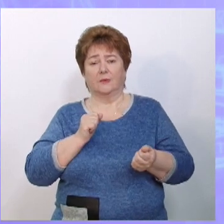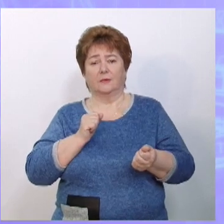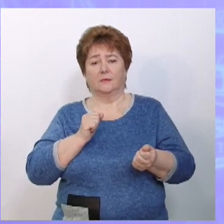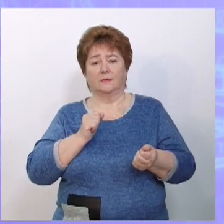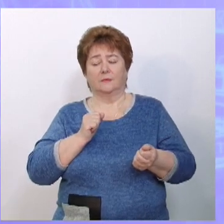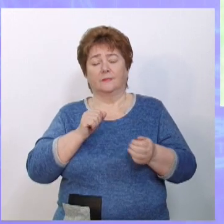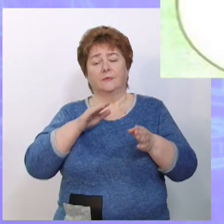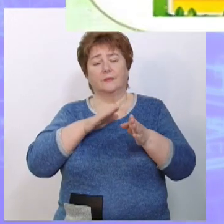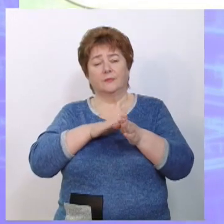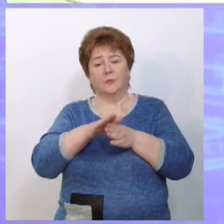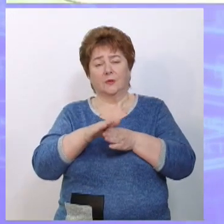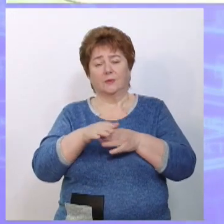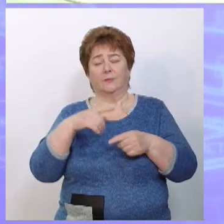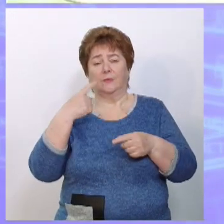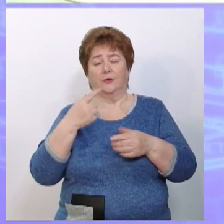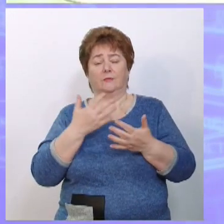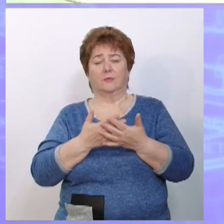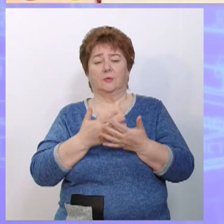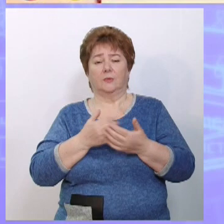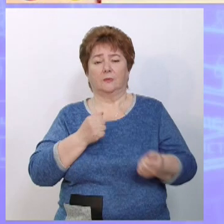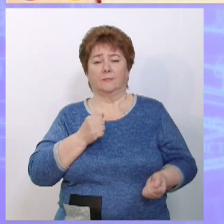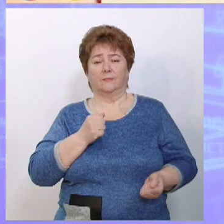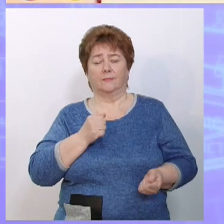Итак, решим первый пример.